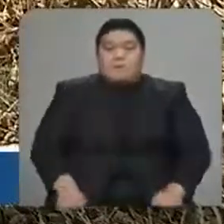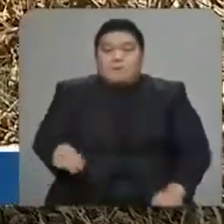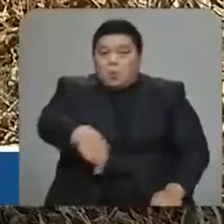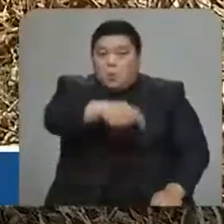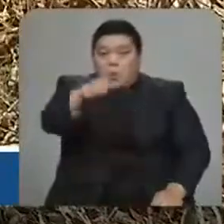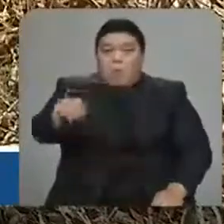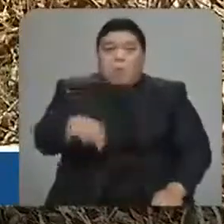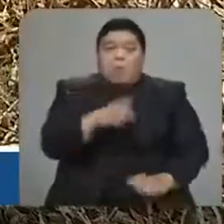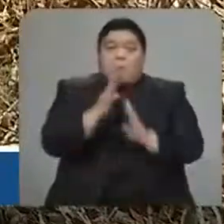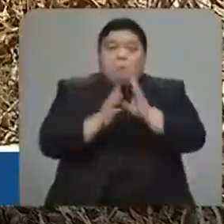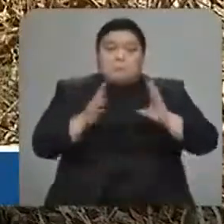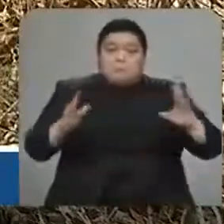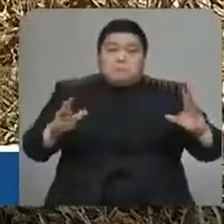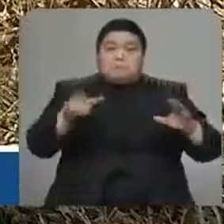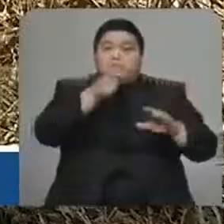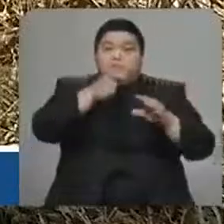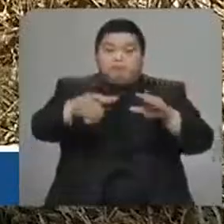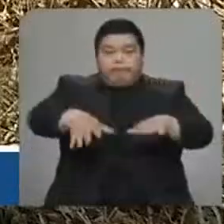수풀이 가득합니다.